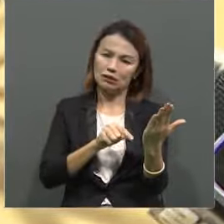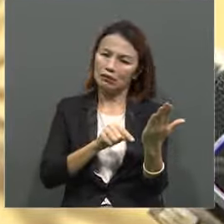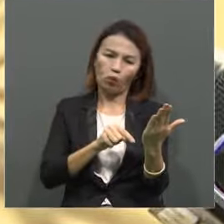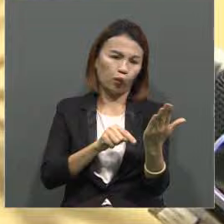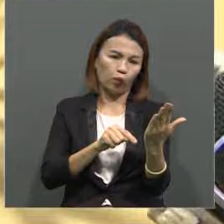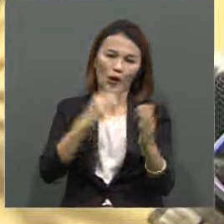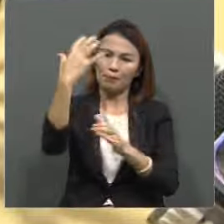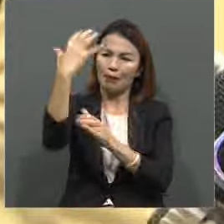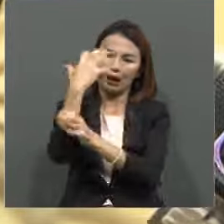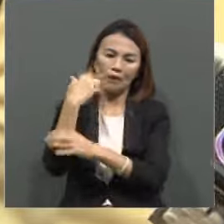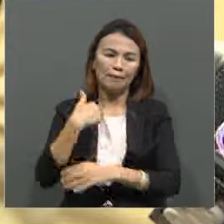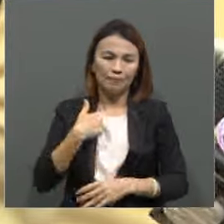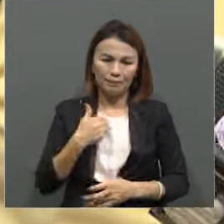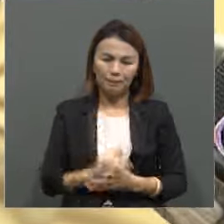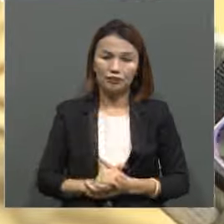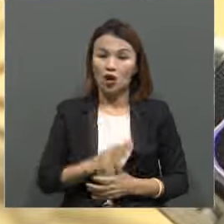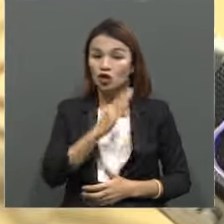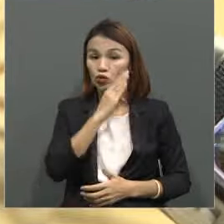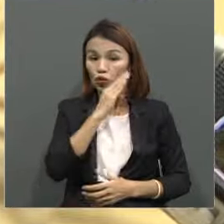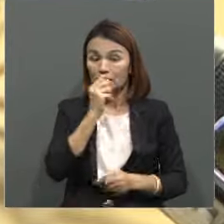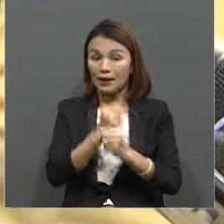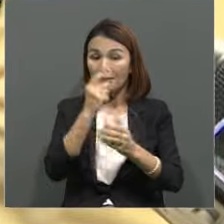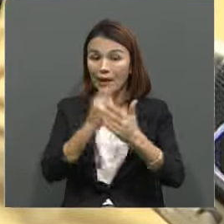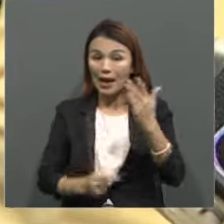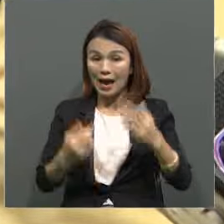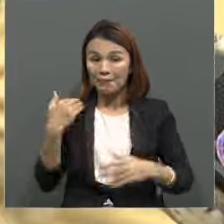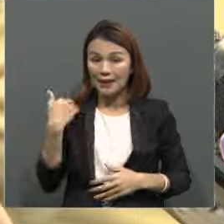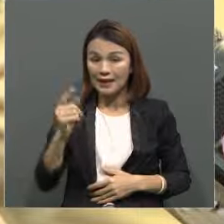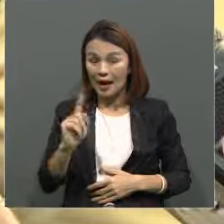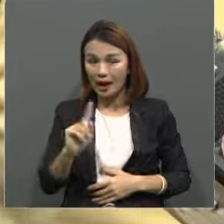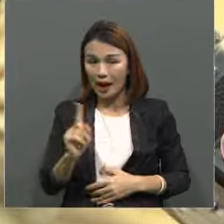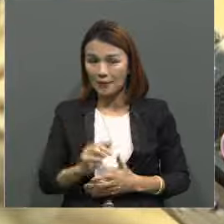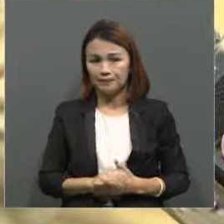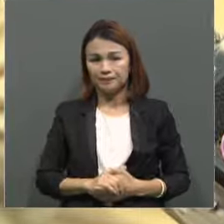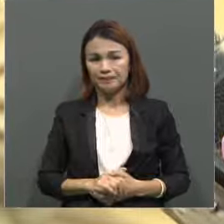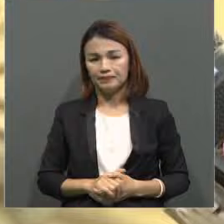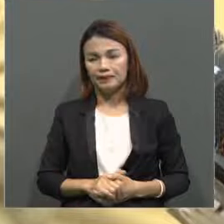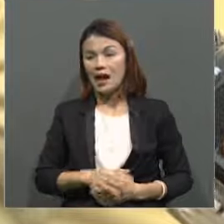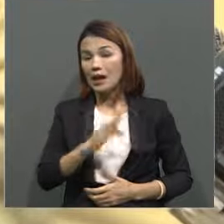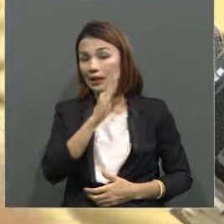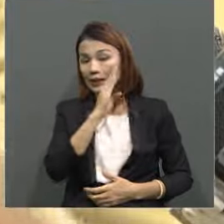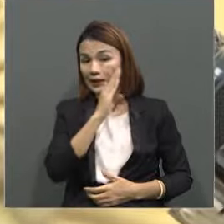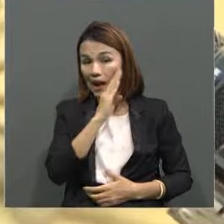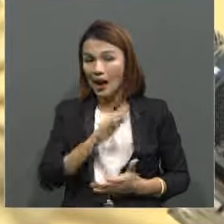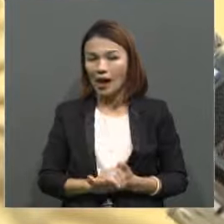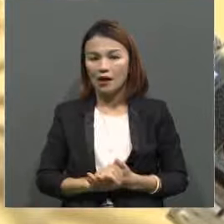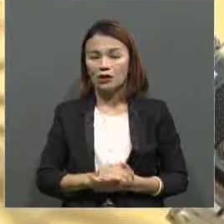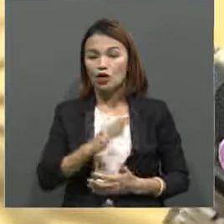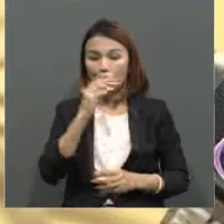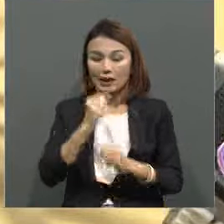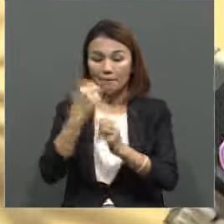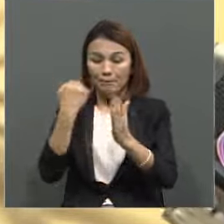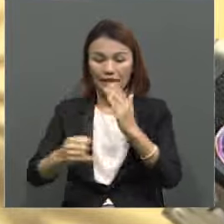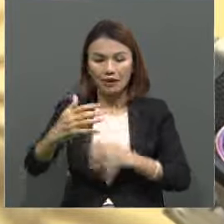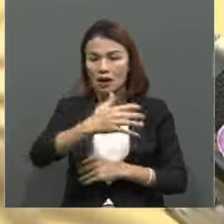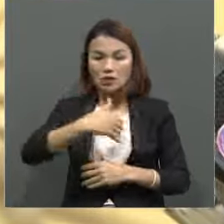ซึ่งแล้วในนั้นน่ะถ้าเราทำอะไรก็แล้วแต่มีข้อหนึ่งที่ถ้าเขาบอกว่าให้ยึดก็ยึดได้เลยสาม